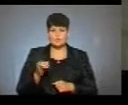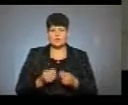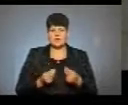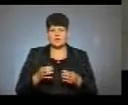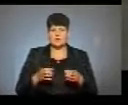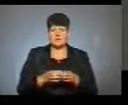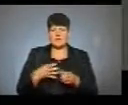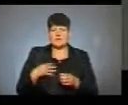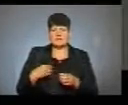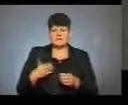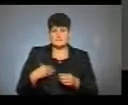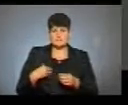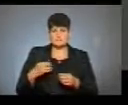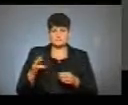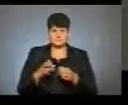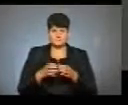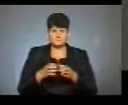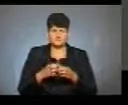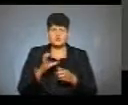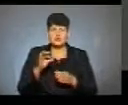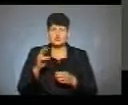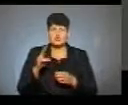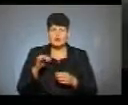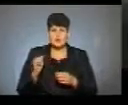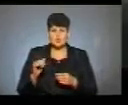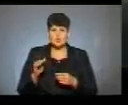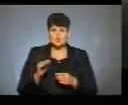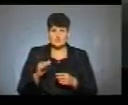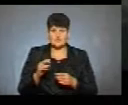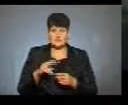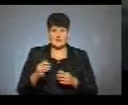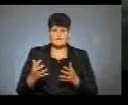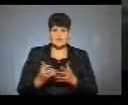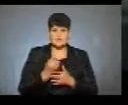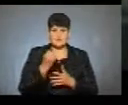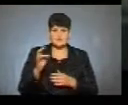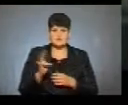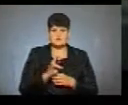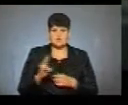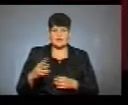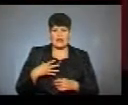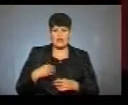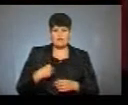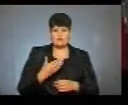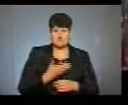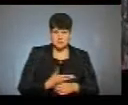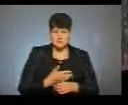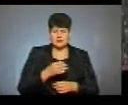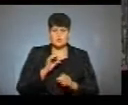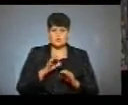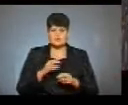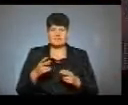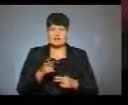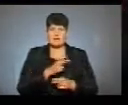команда Львівської архієпархії і Сокальсько-Жовківської єпархії. Виграють священники із Львівщини, розповів капітан